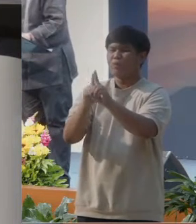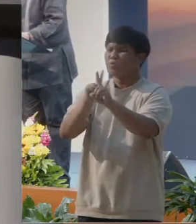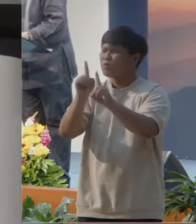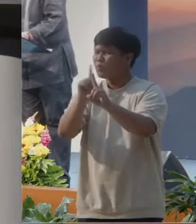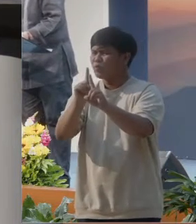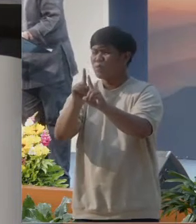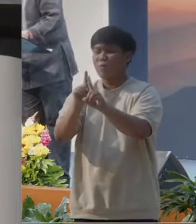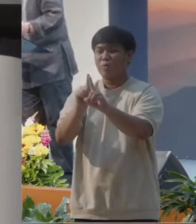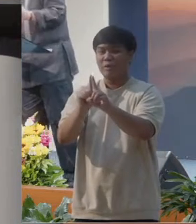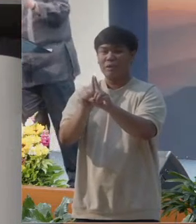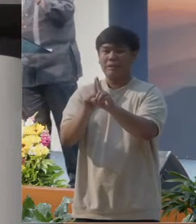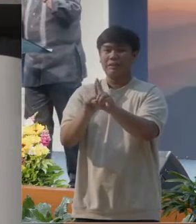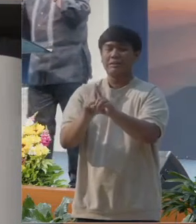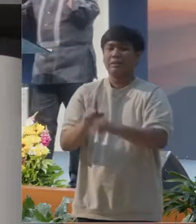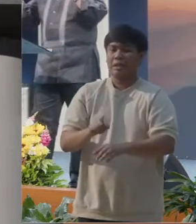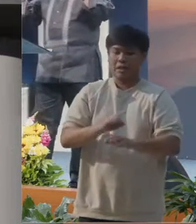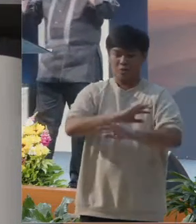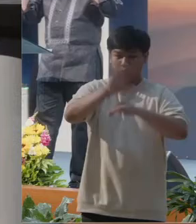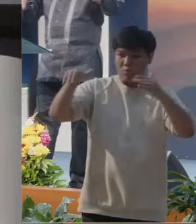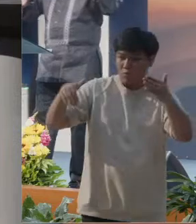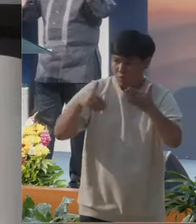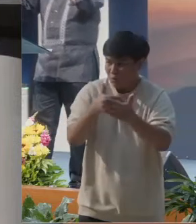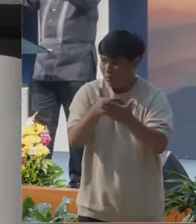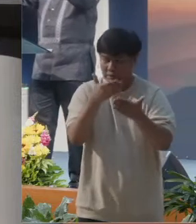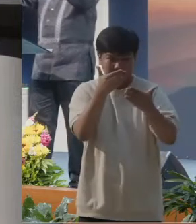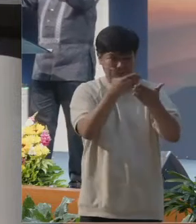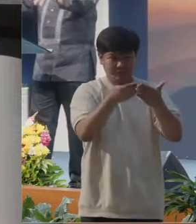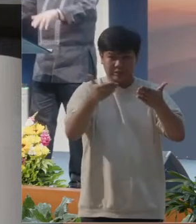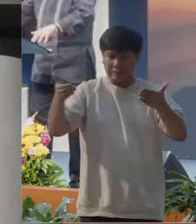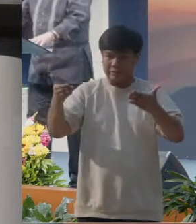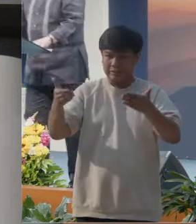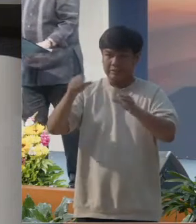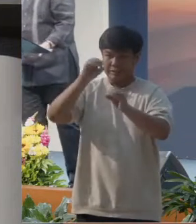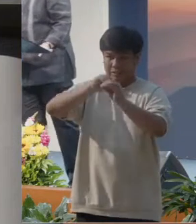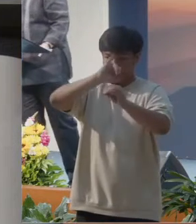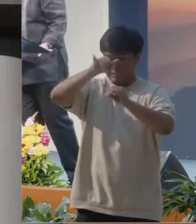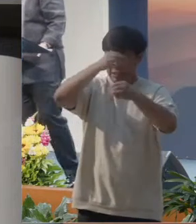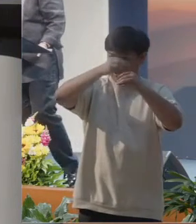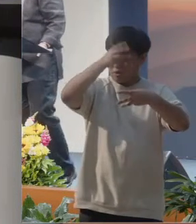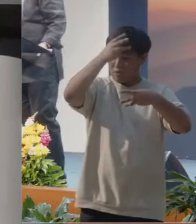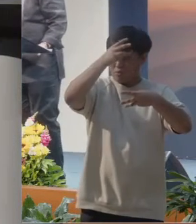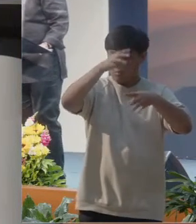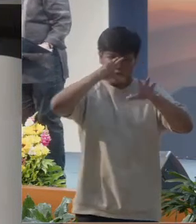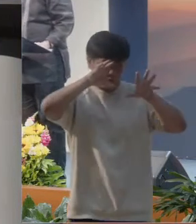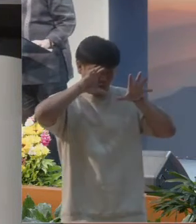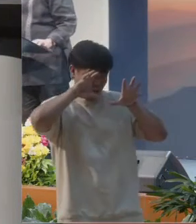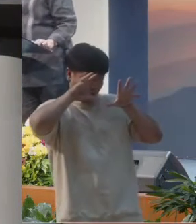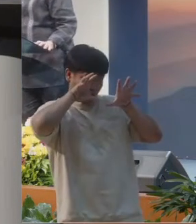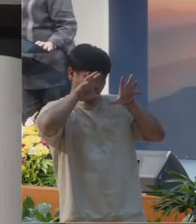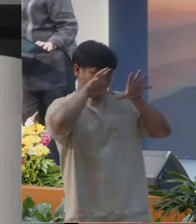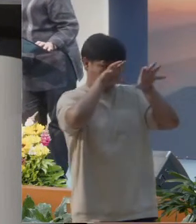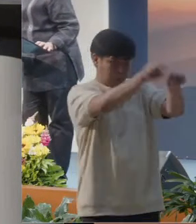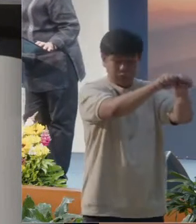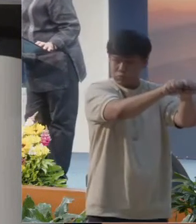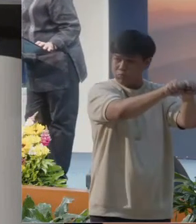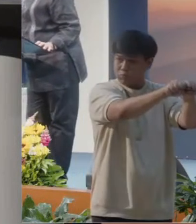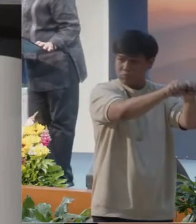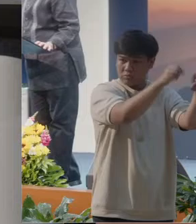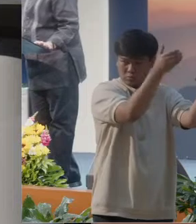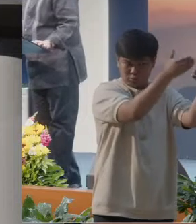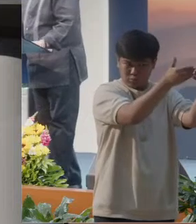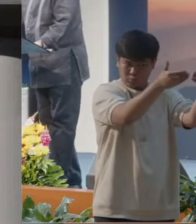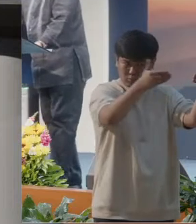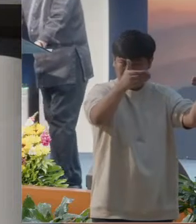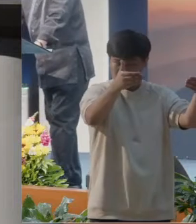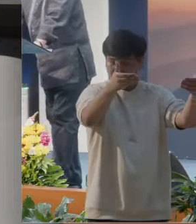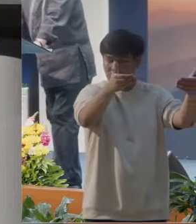yun? Sapagkat ito pong pagpasok ng Israel sa bayan ng